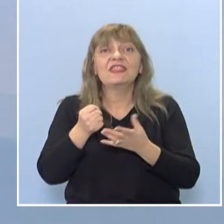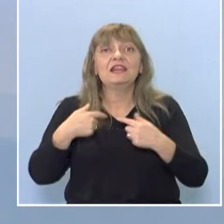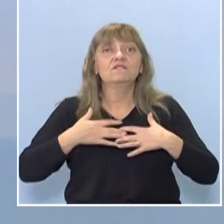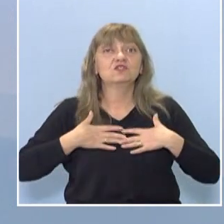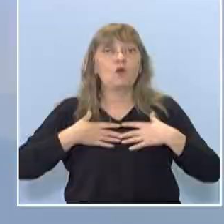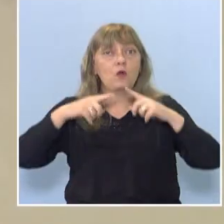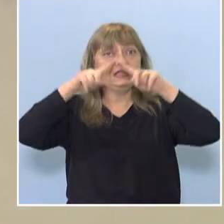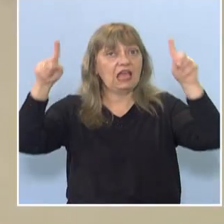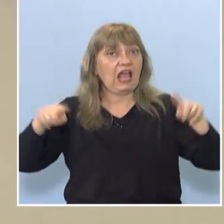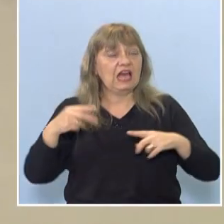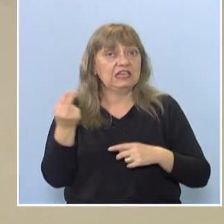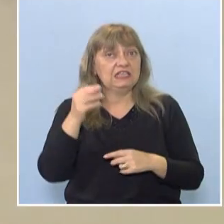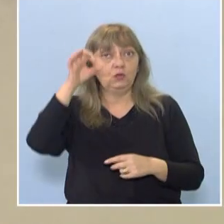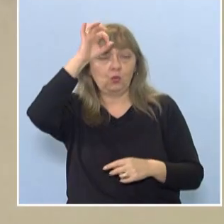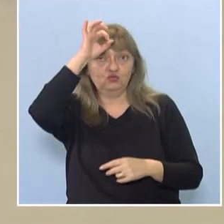видим.